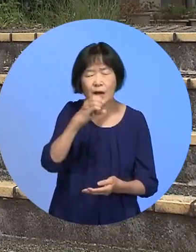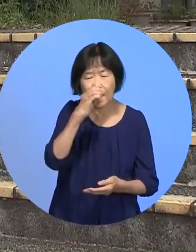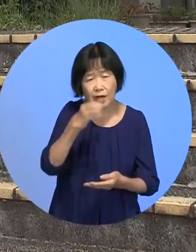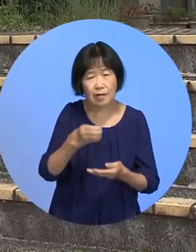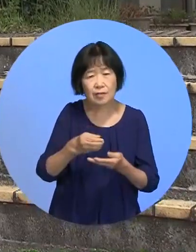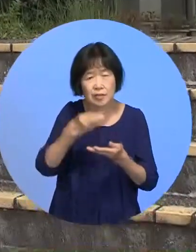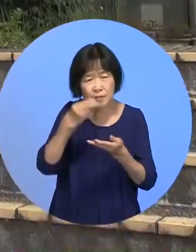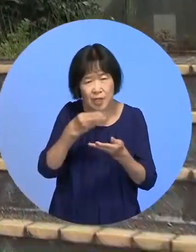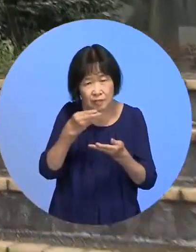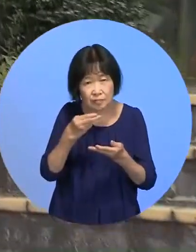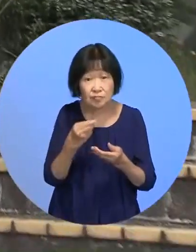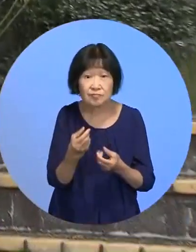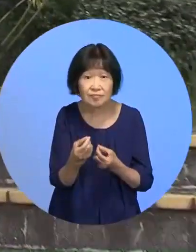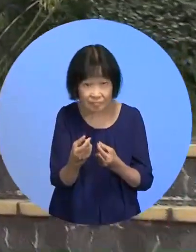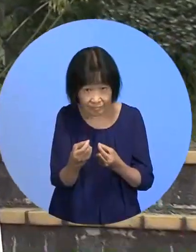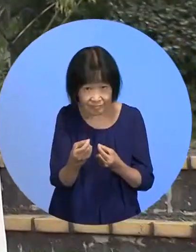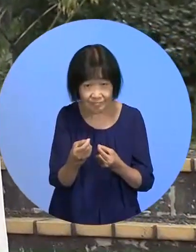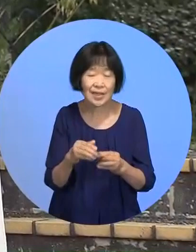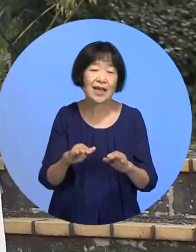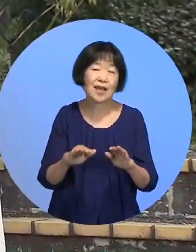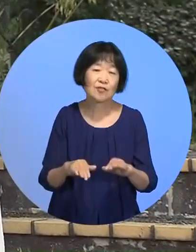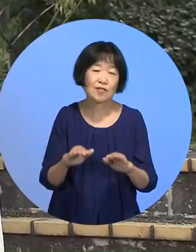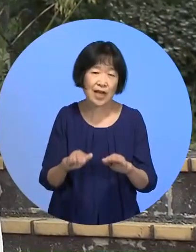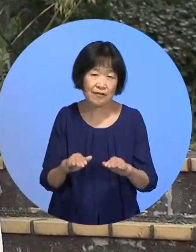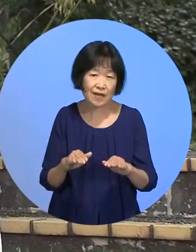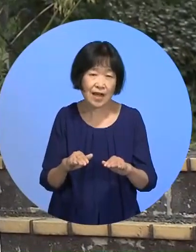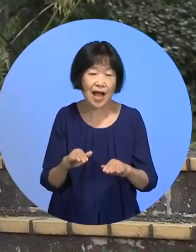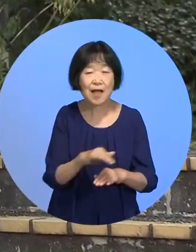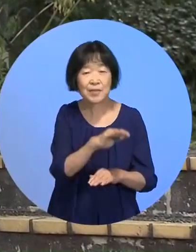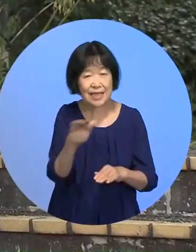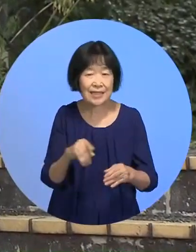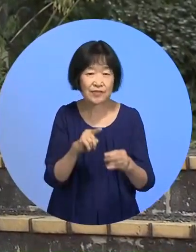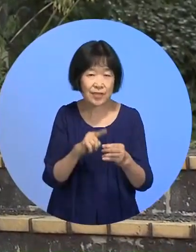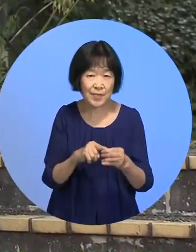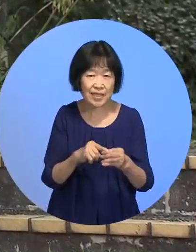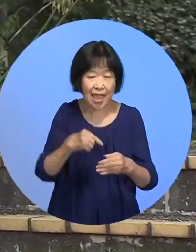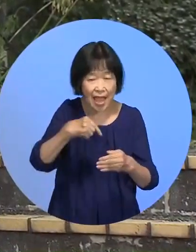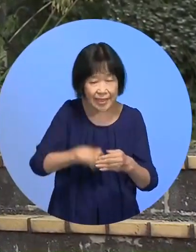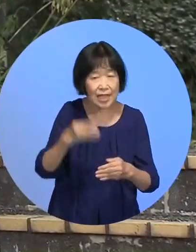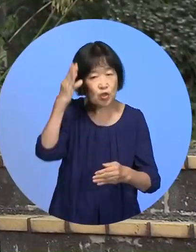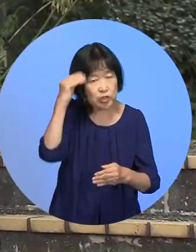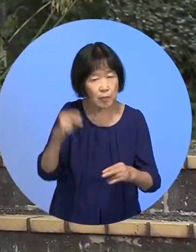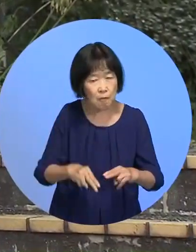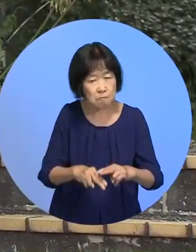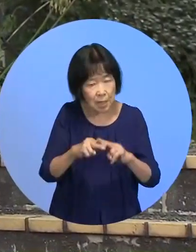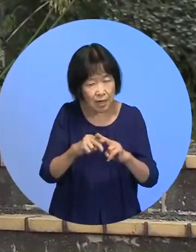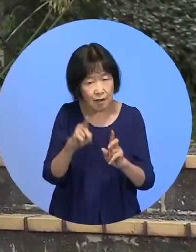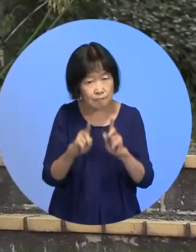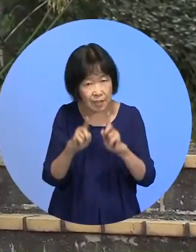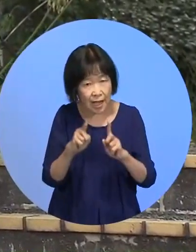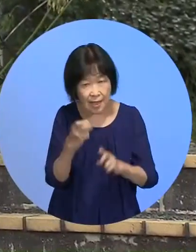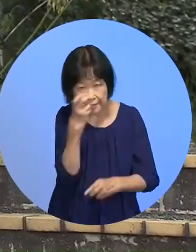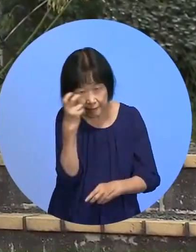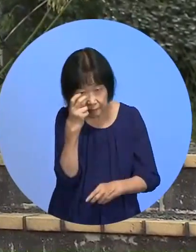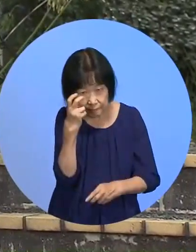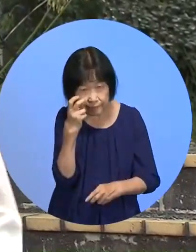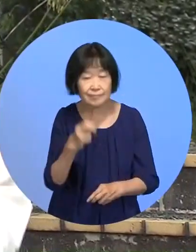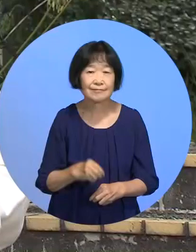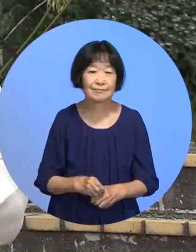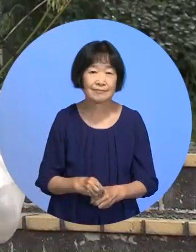か？今回はそんな皆さんのために内臓脂肪が蓄積されているかセルフチェックしてもらいます